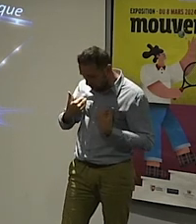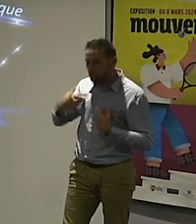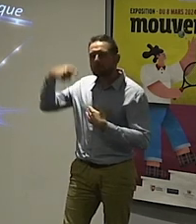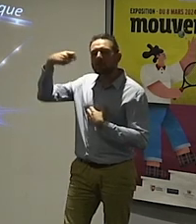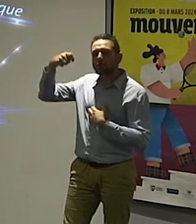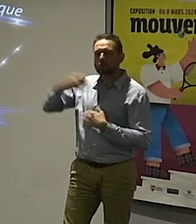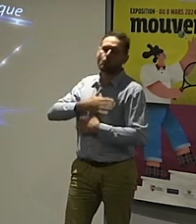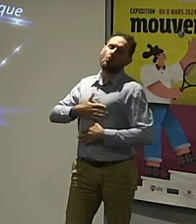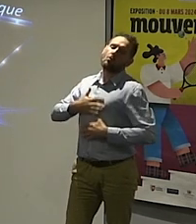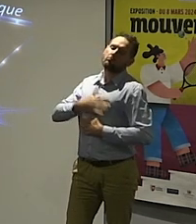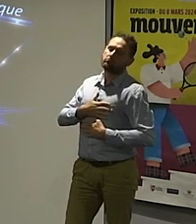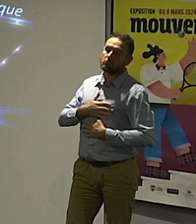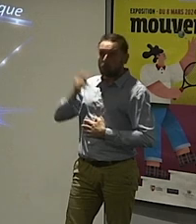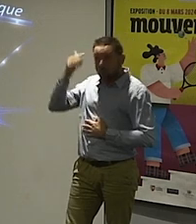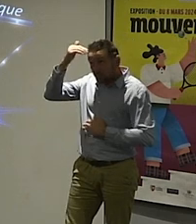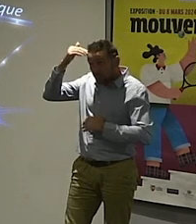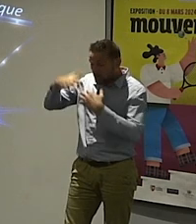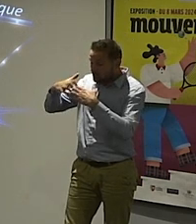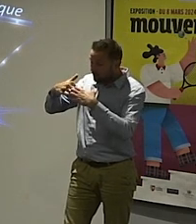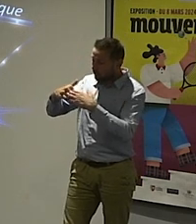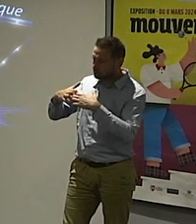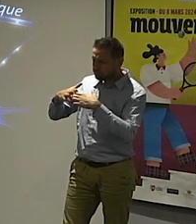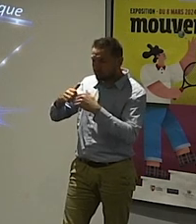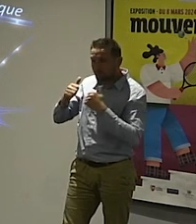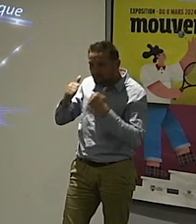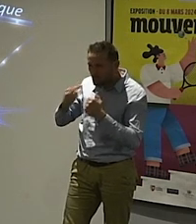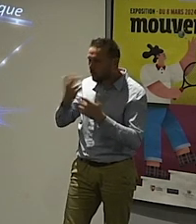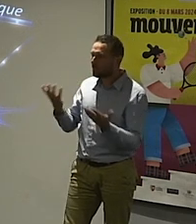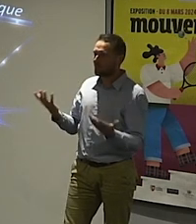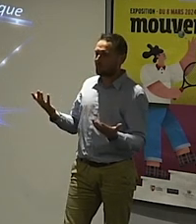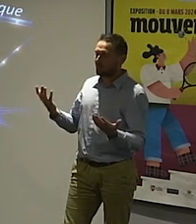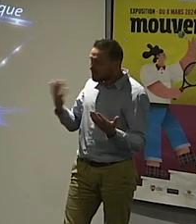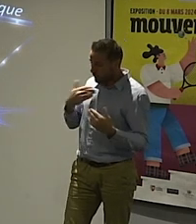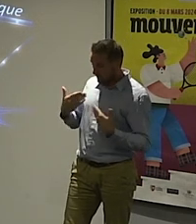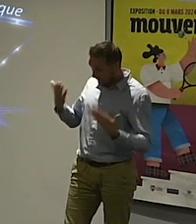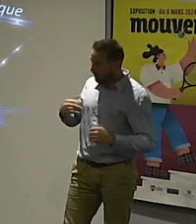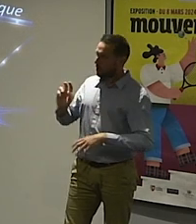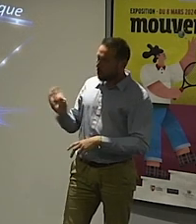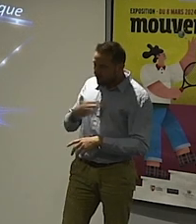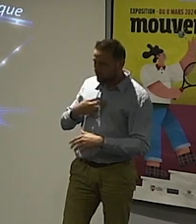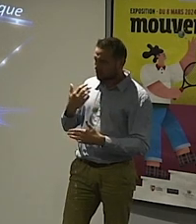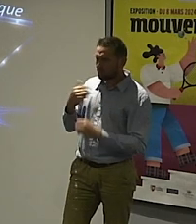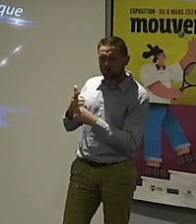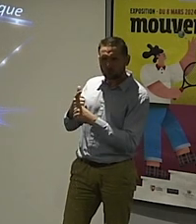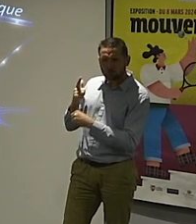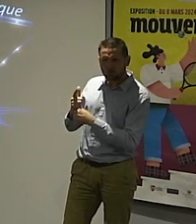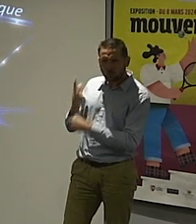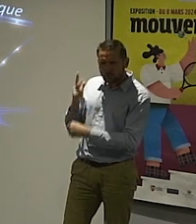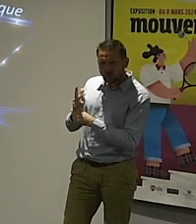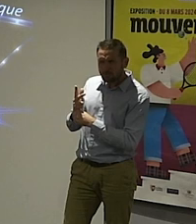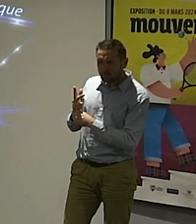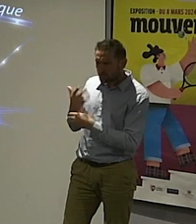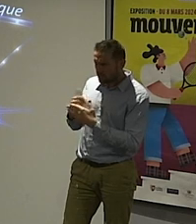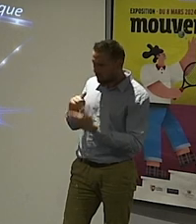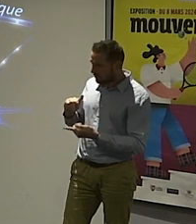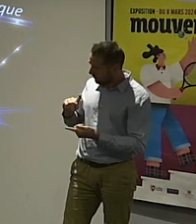parce que ben, ça marche. C'est quand même pas rien. Je retrouve une vie normale à 70 ans. Ça fait 2 ans, oui, c'est mon 3e mandat, 70 ans.